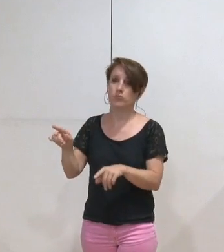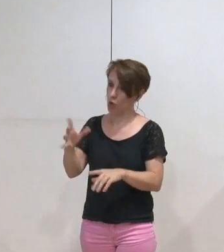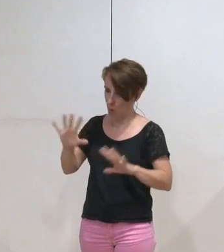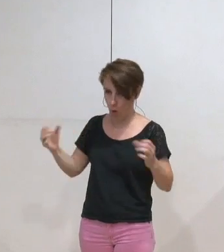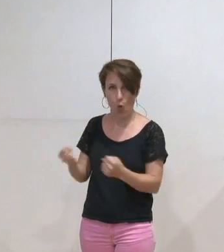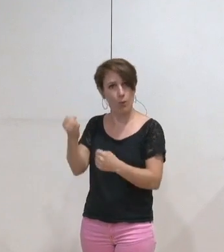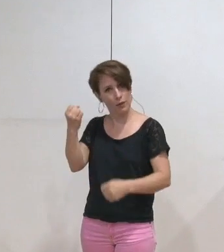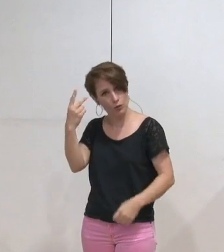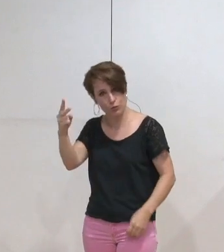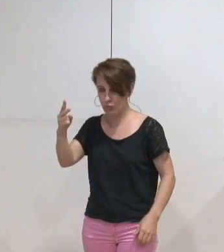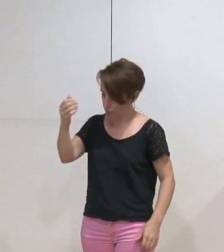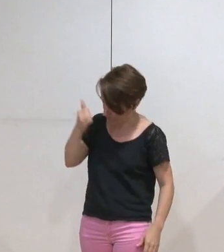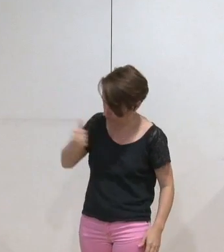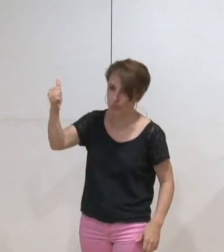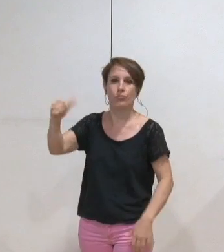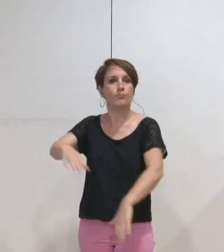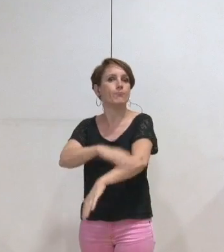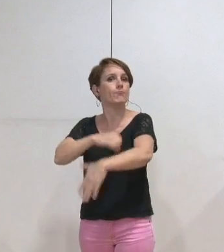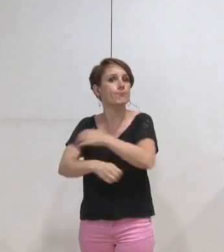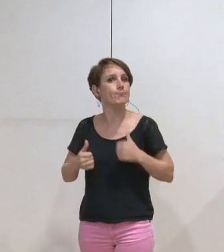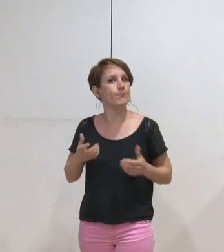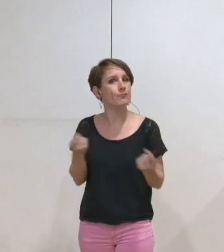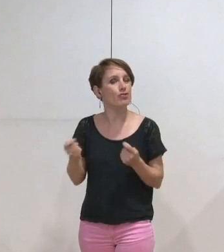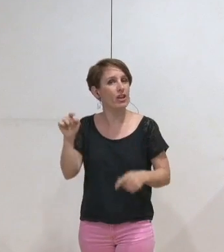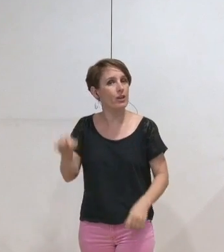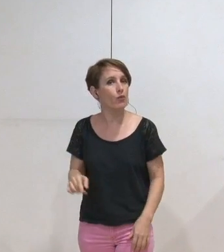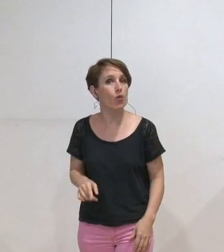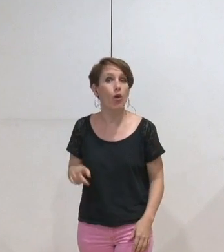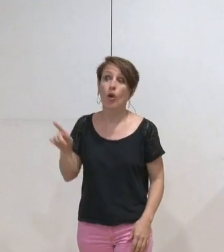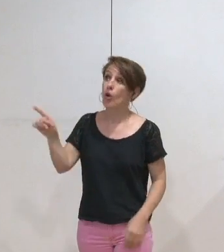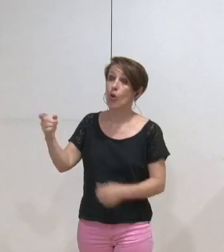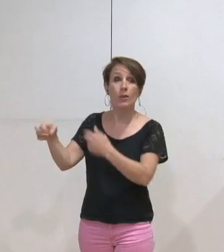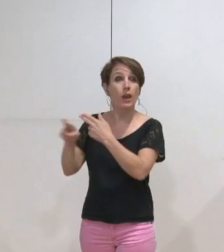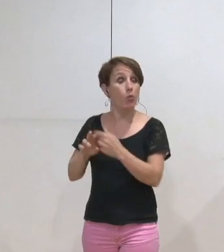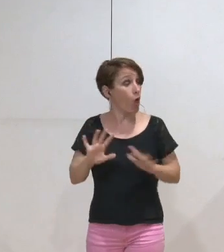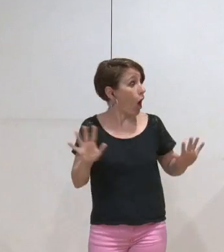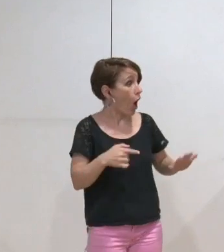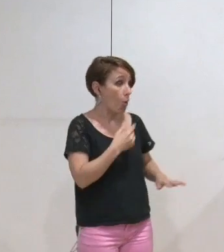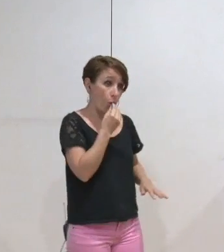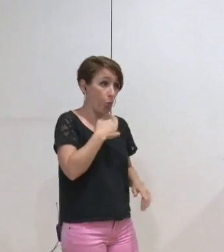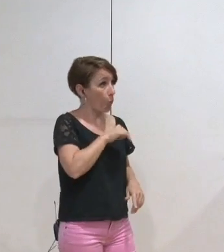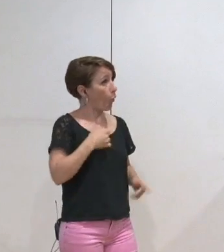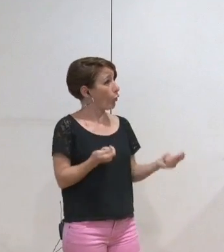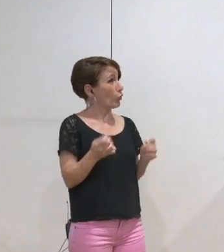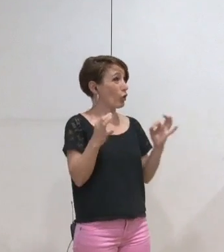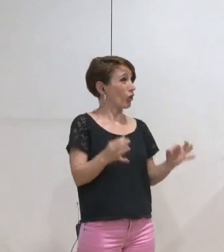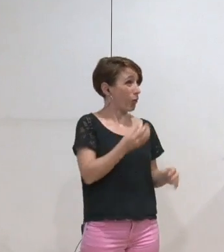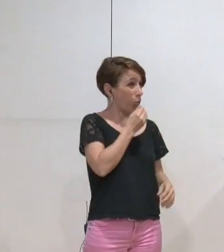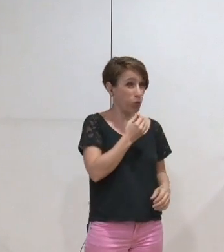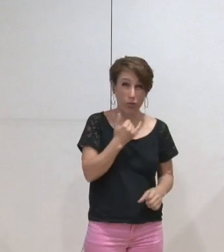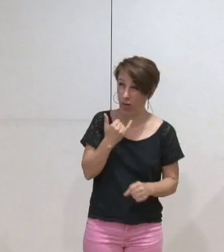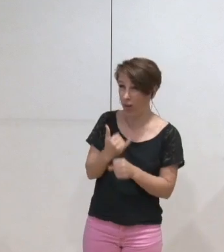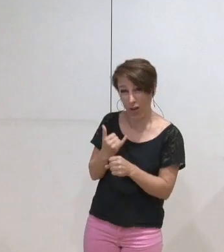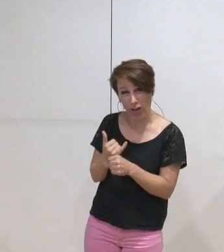doin explique il fait ce qu'il doit ah oui vraiment le Conseil